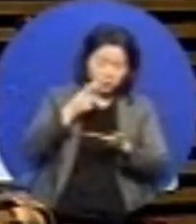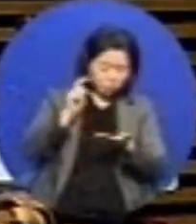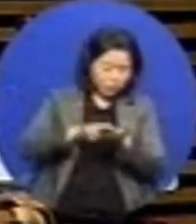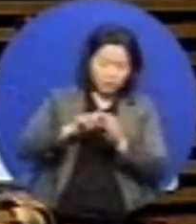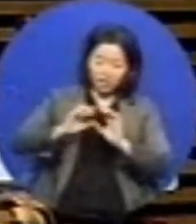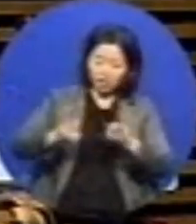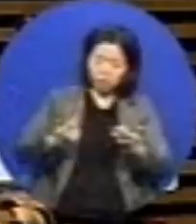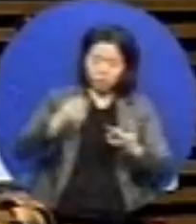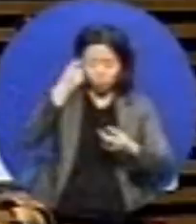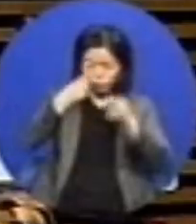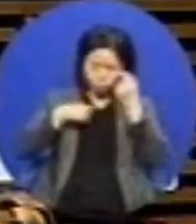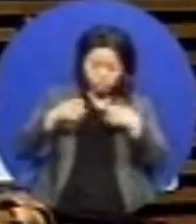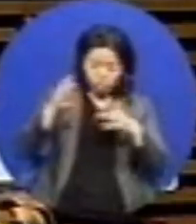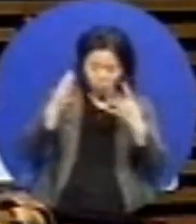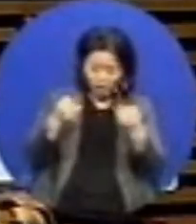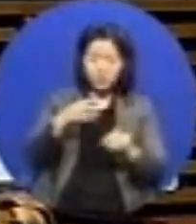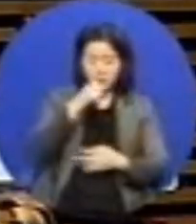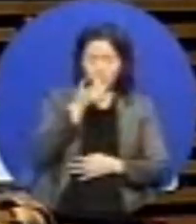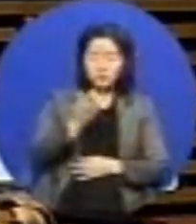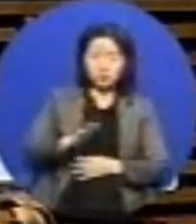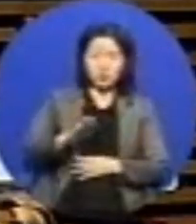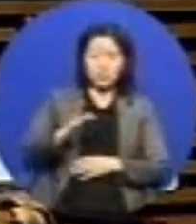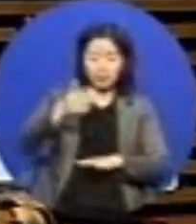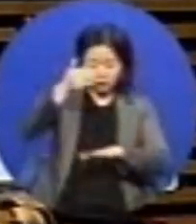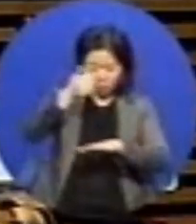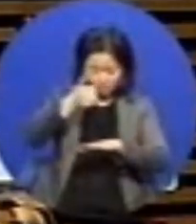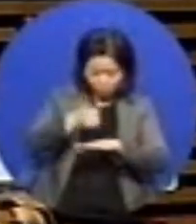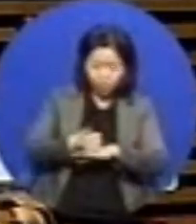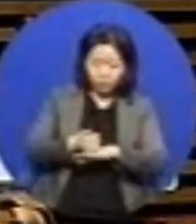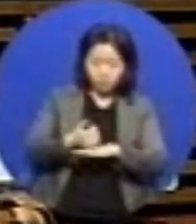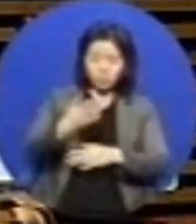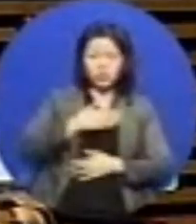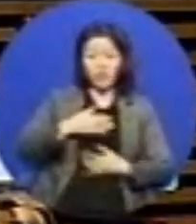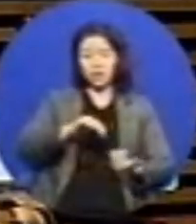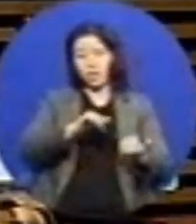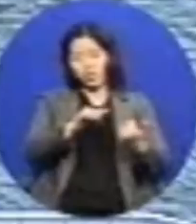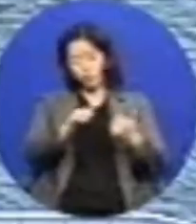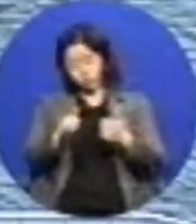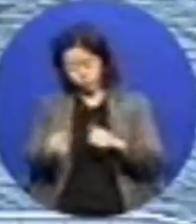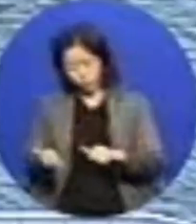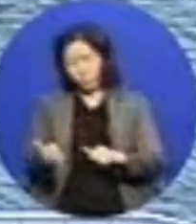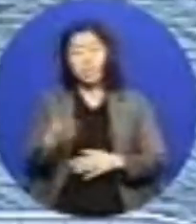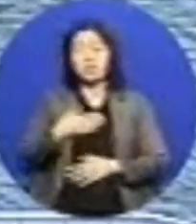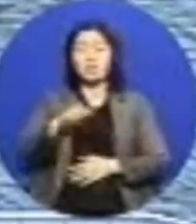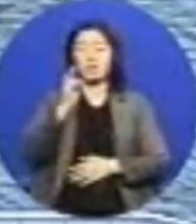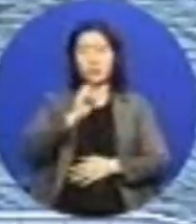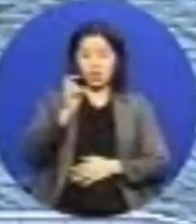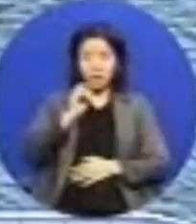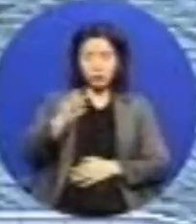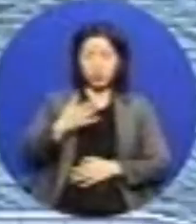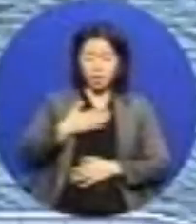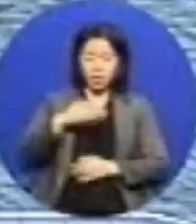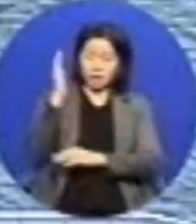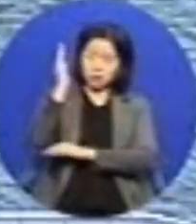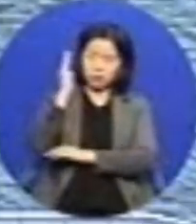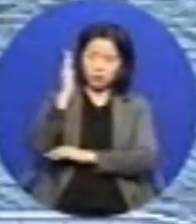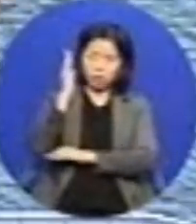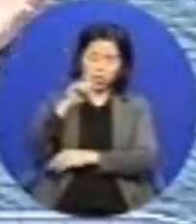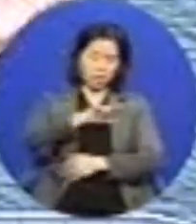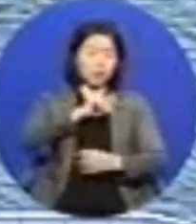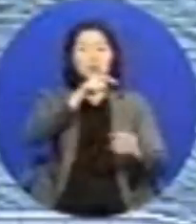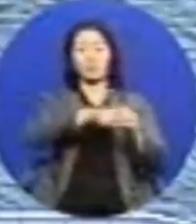찜한 그러나 결국은 나는 죽었습니다 가 제 노래가 됐고 제 선교의 주제가 됐어요